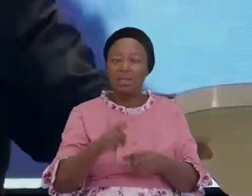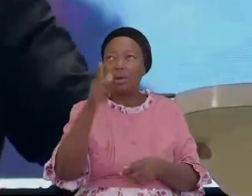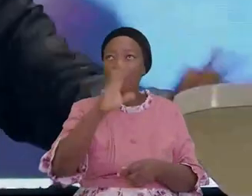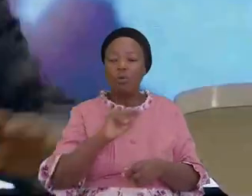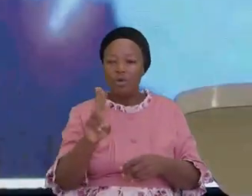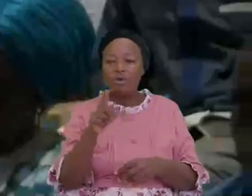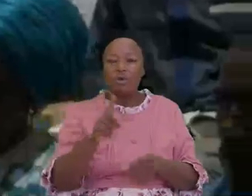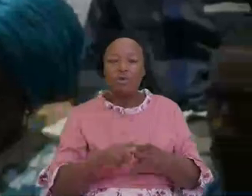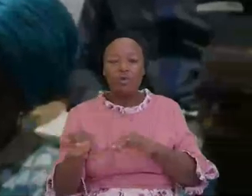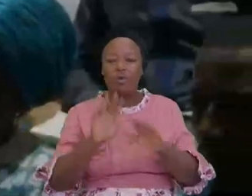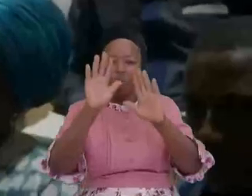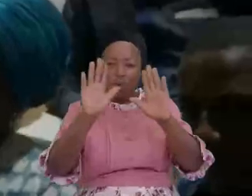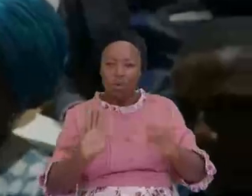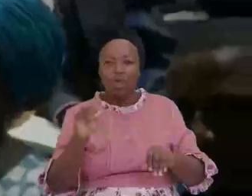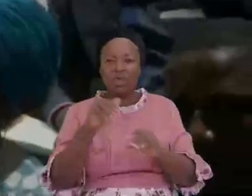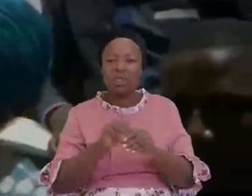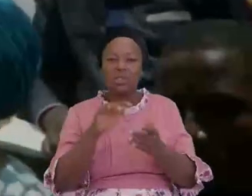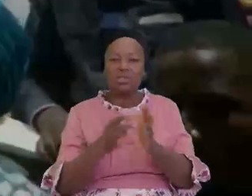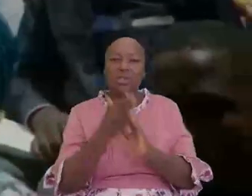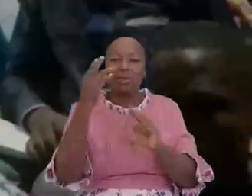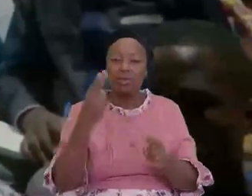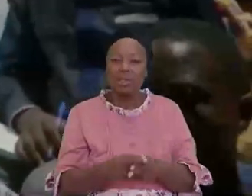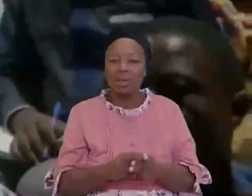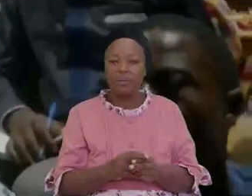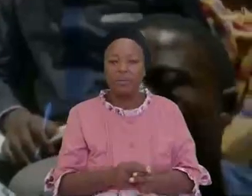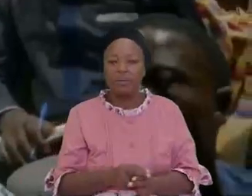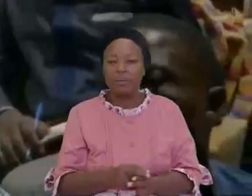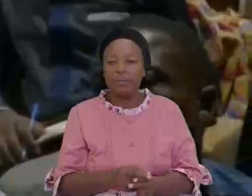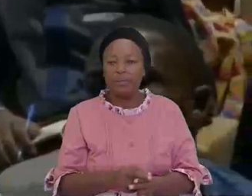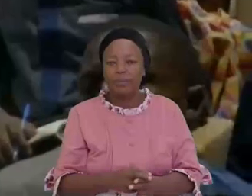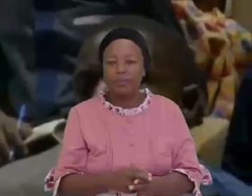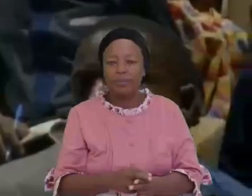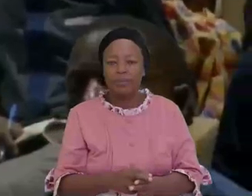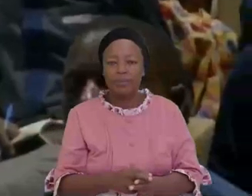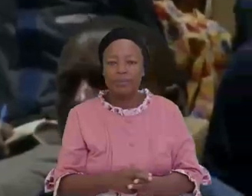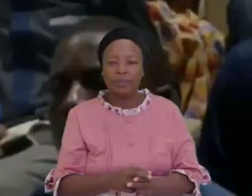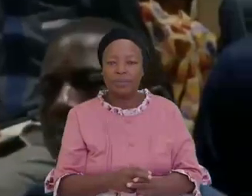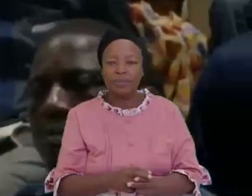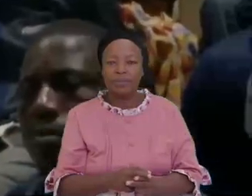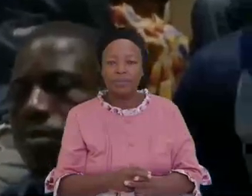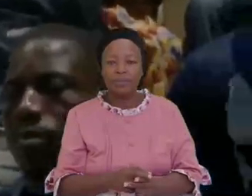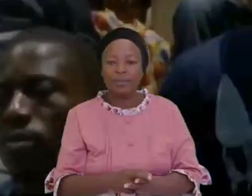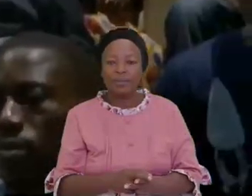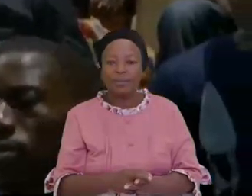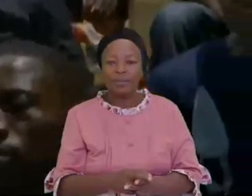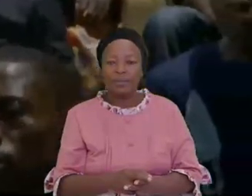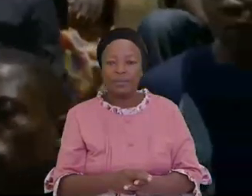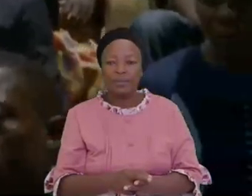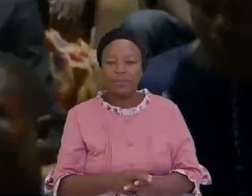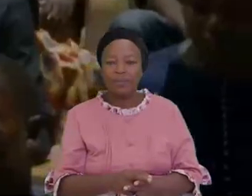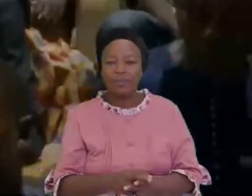eux. Et Dieu l'utilisera pour faire des prodiges au nom de Jésus.